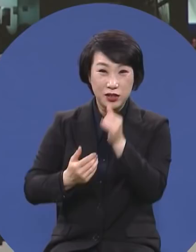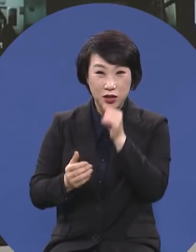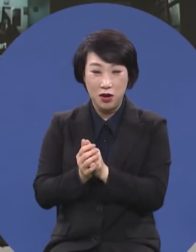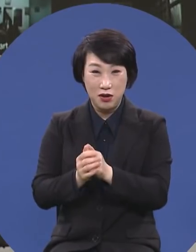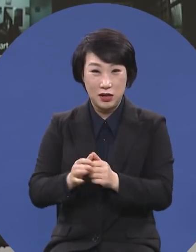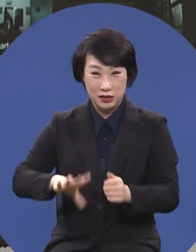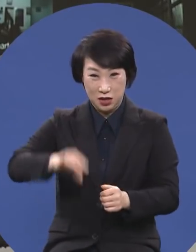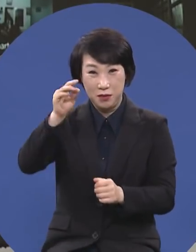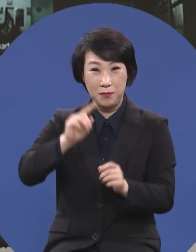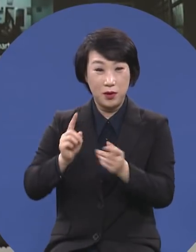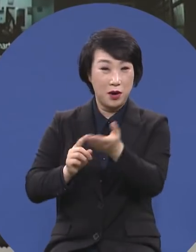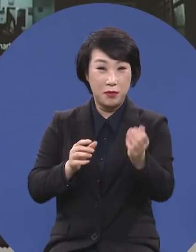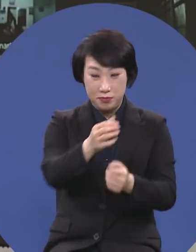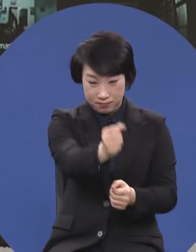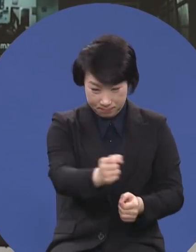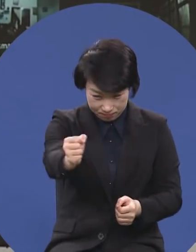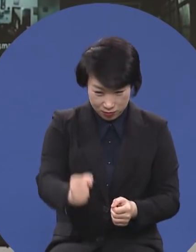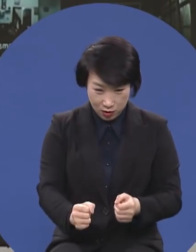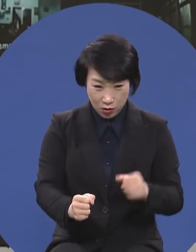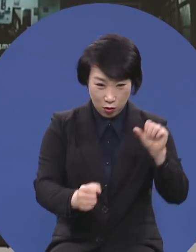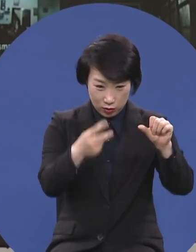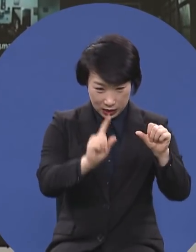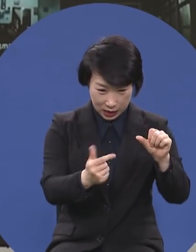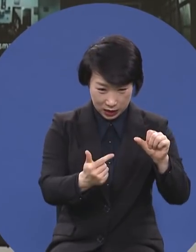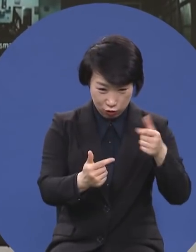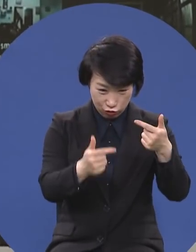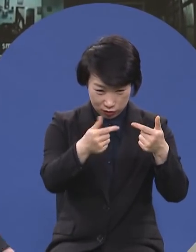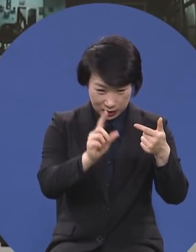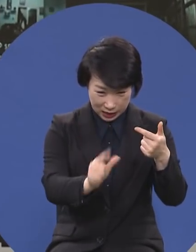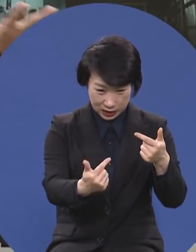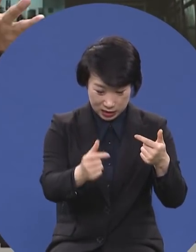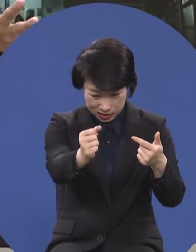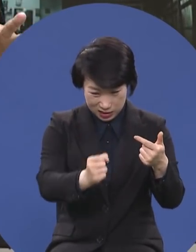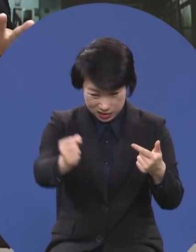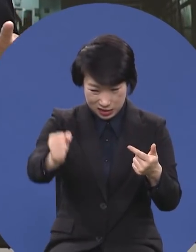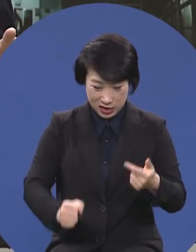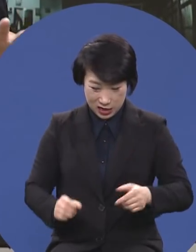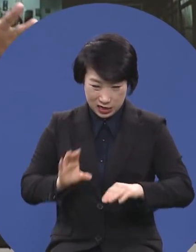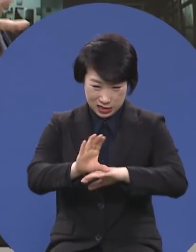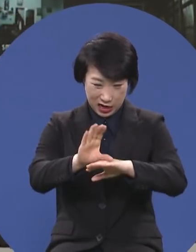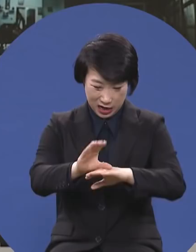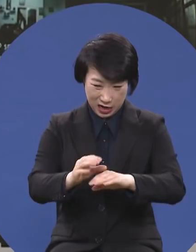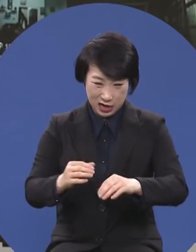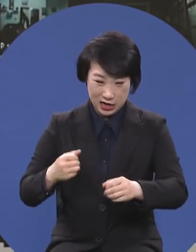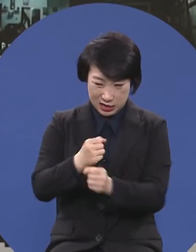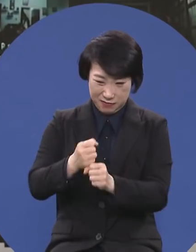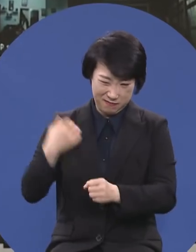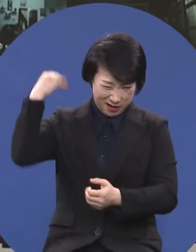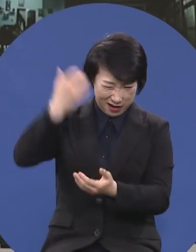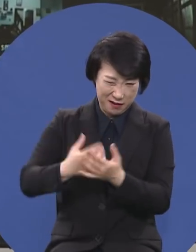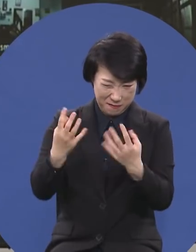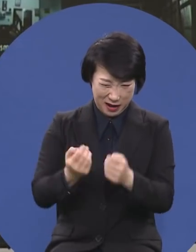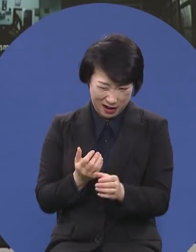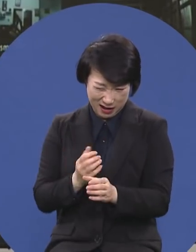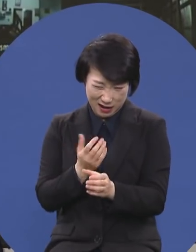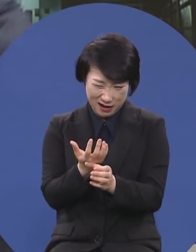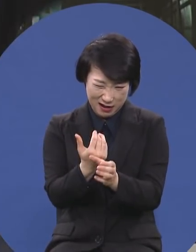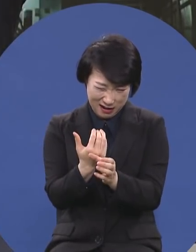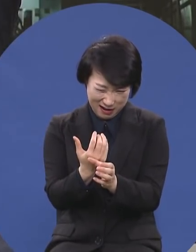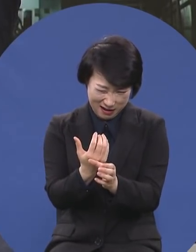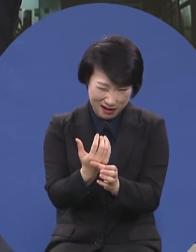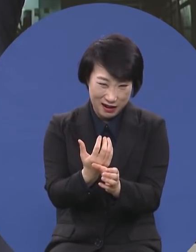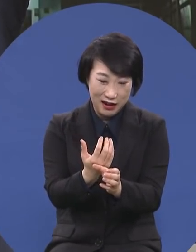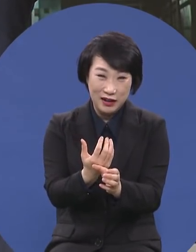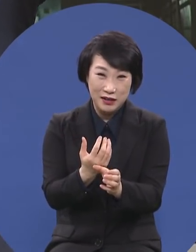처음에는 5단, 6단으로 굴러갑니다. 참 빨리 갑니다. 근데 강한